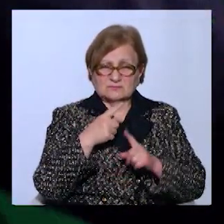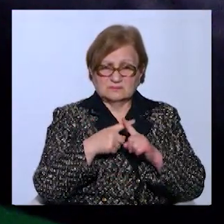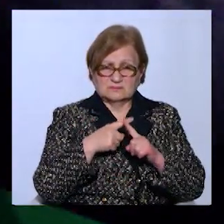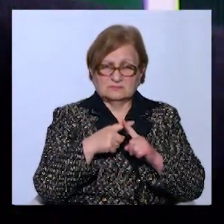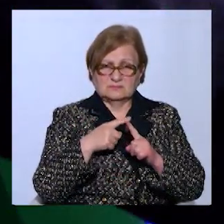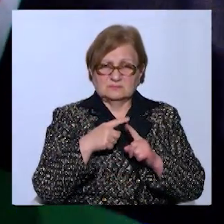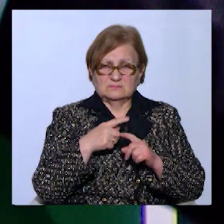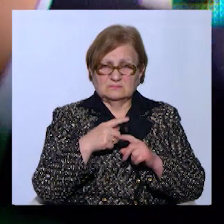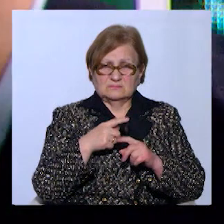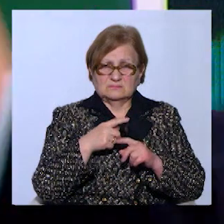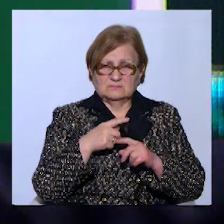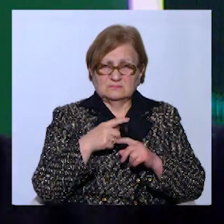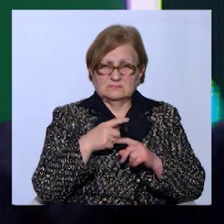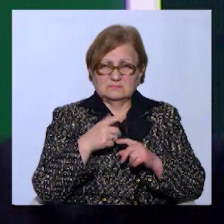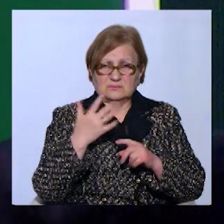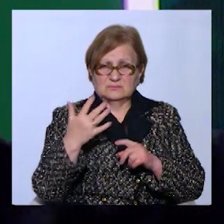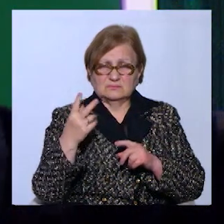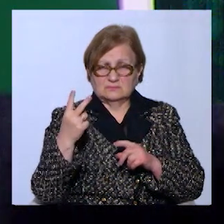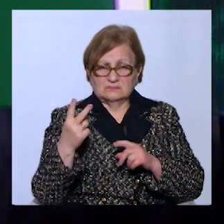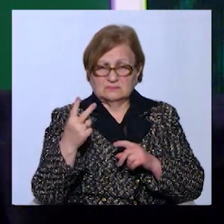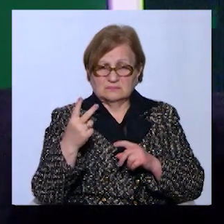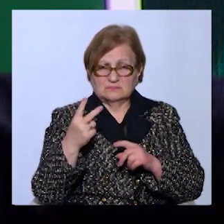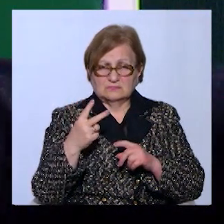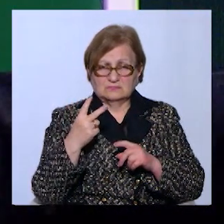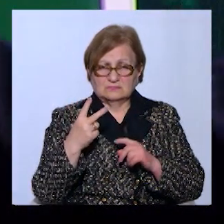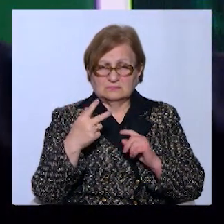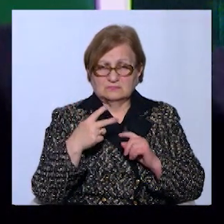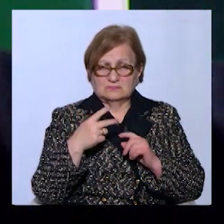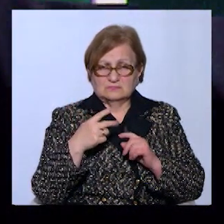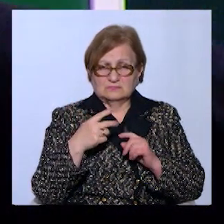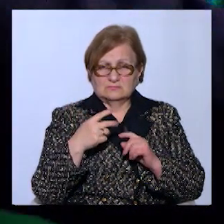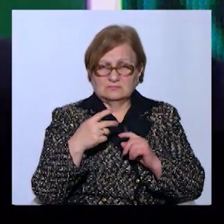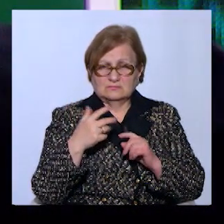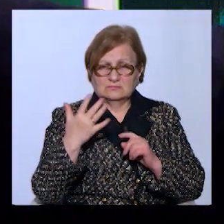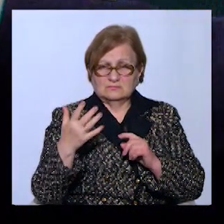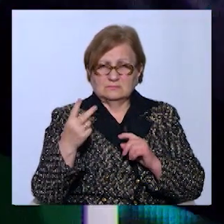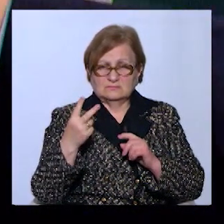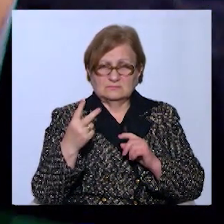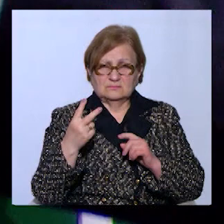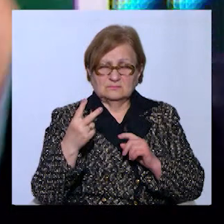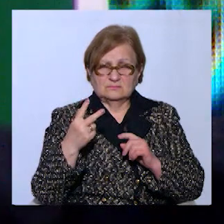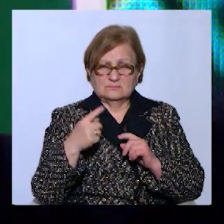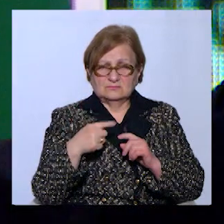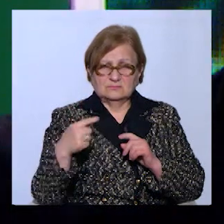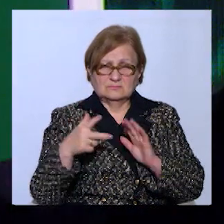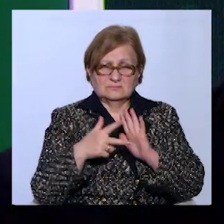+ 8 უდრის 52-ს, 2X უდრის 52-ს. გამოკლებული